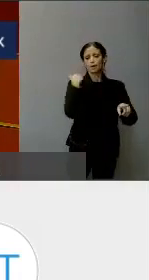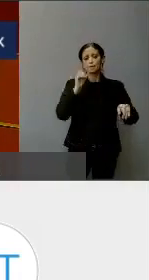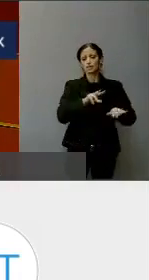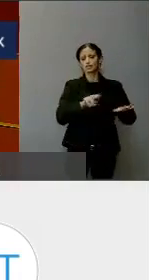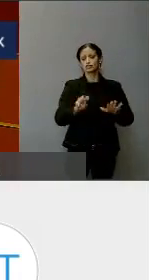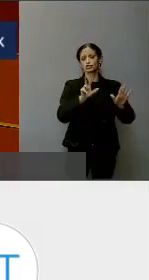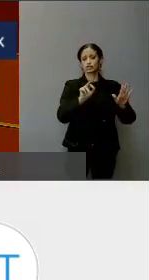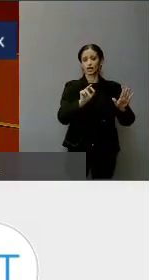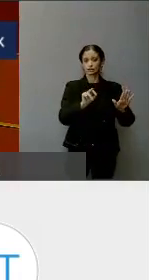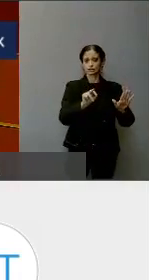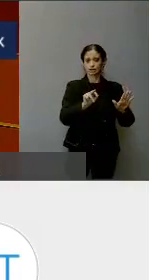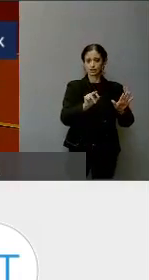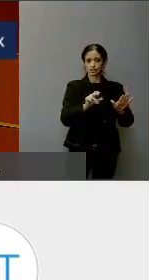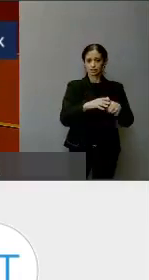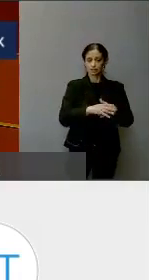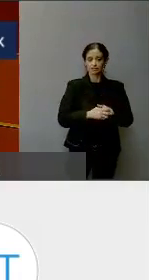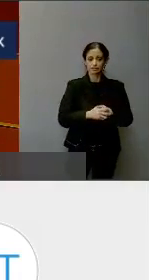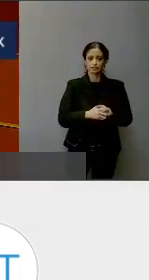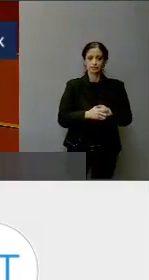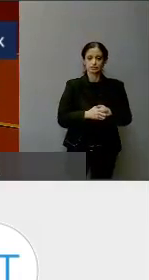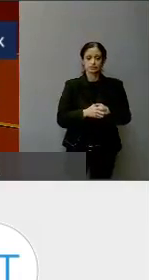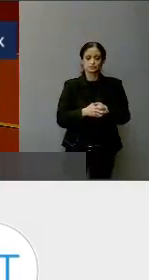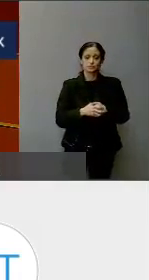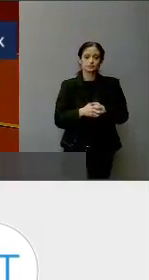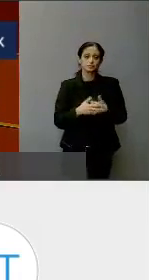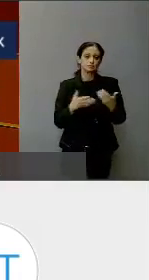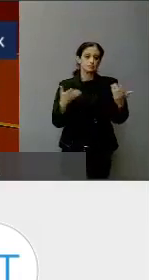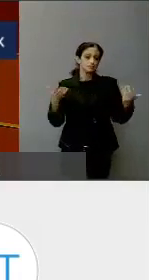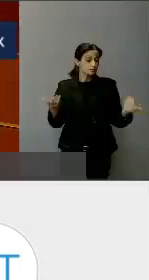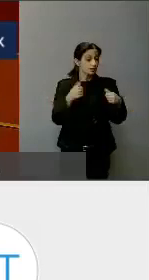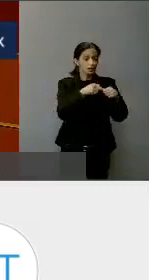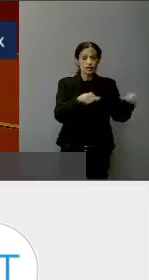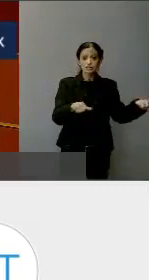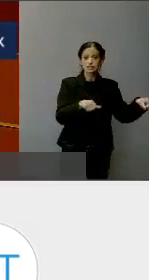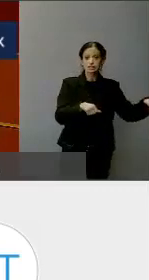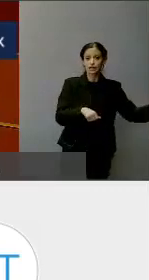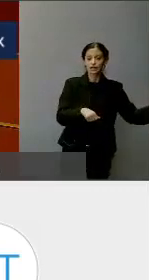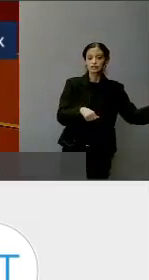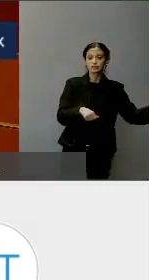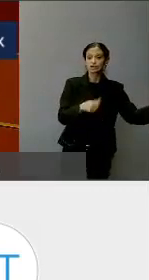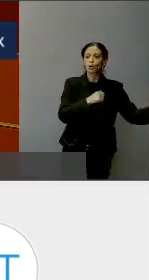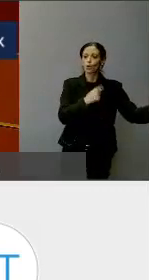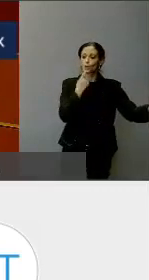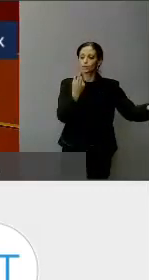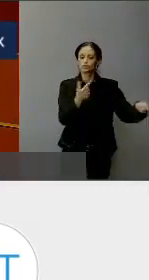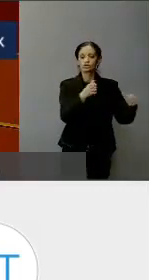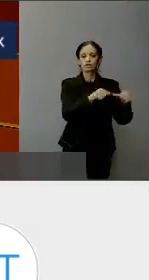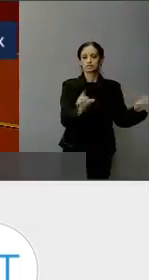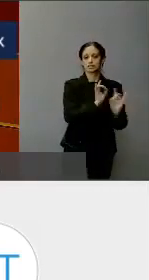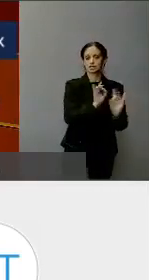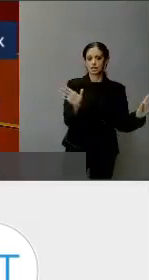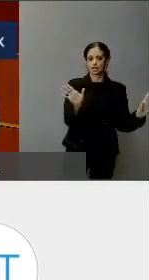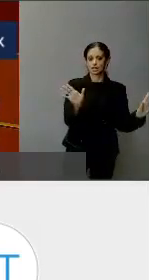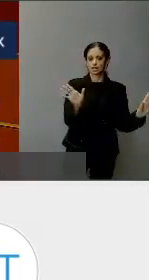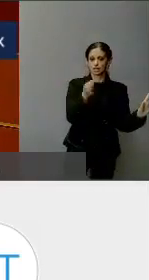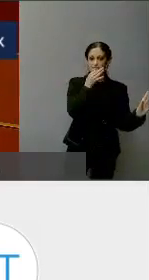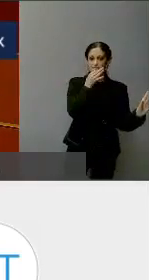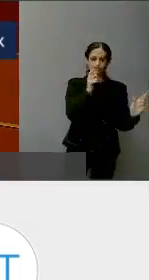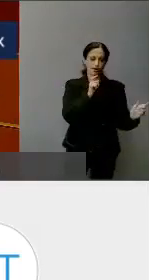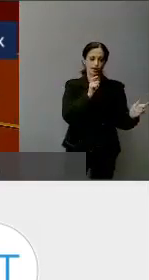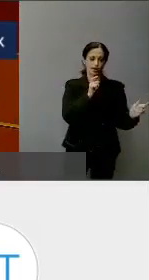però ecco la residenza il comune ci dice che la residenza libera cioè non soggetta ai